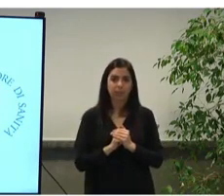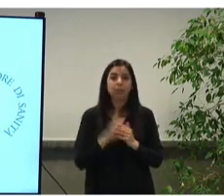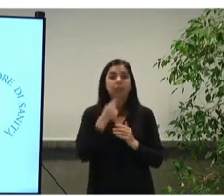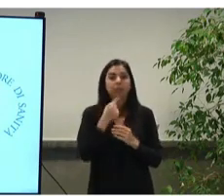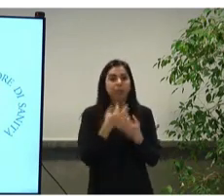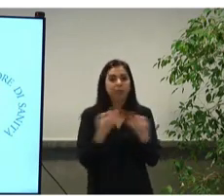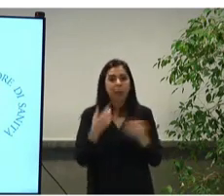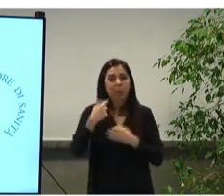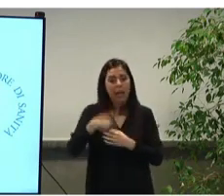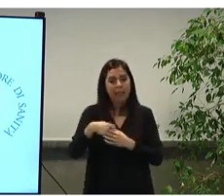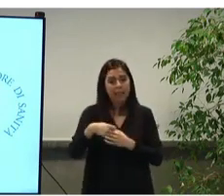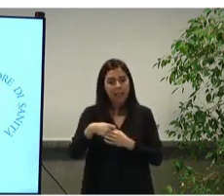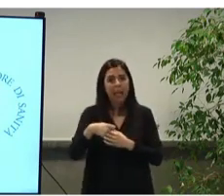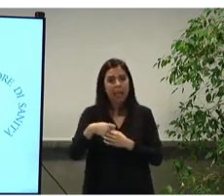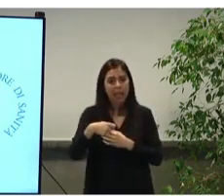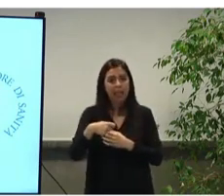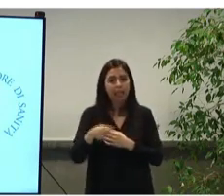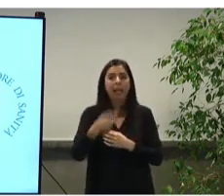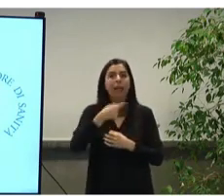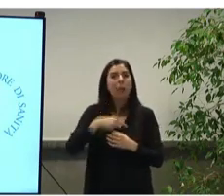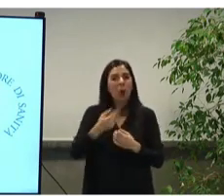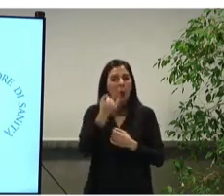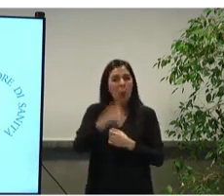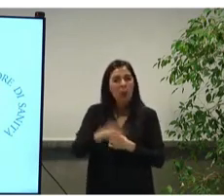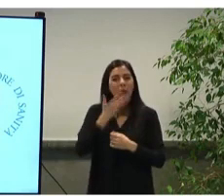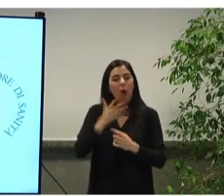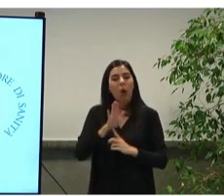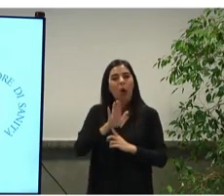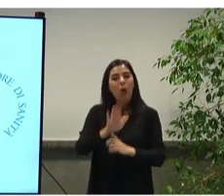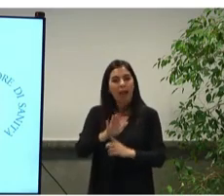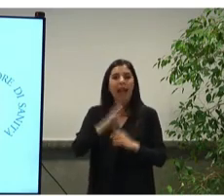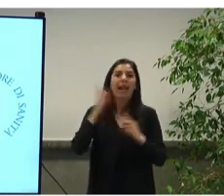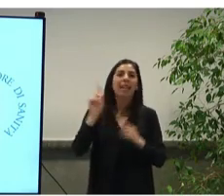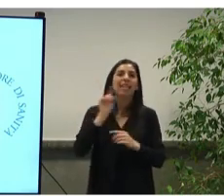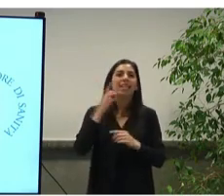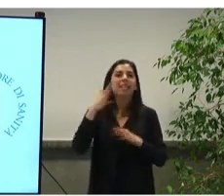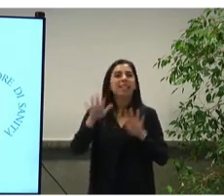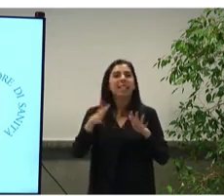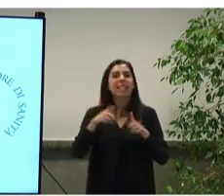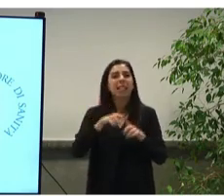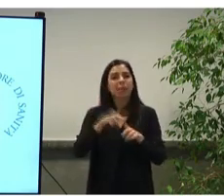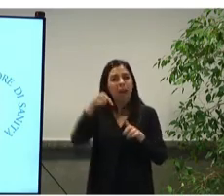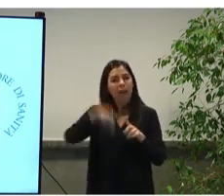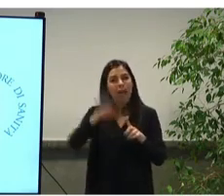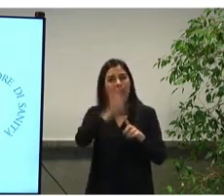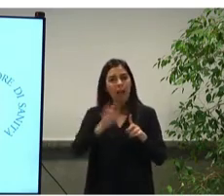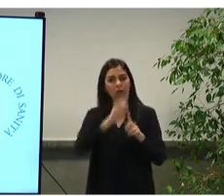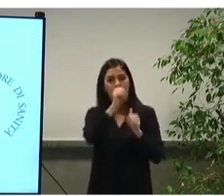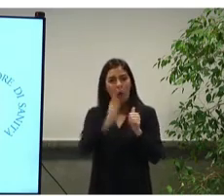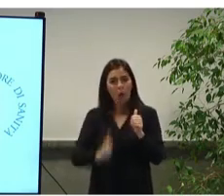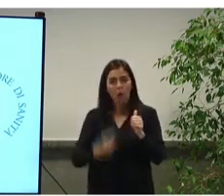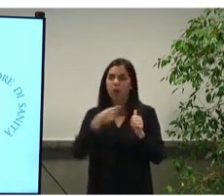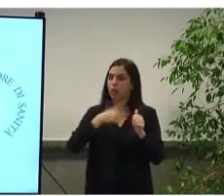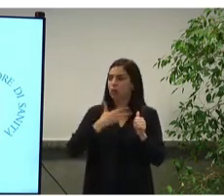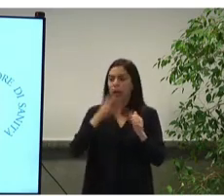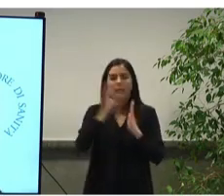come ha detto Presidente, mostrando le stime disponibili adesso per tutte le regioni italiane. In realtà noi abbiamo dei dati anche